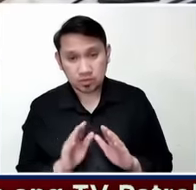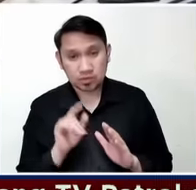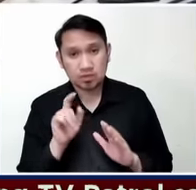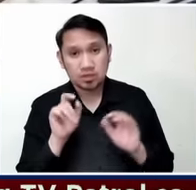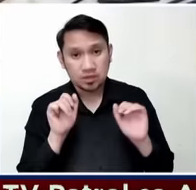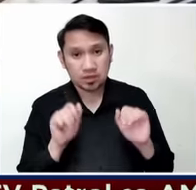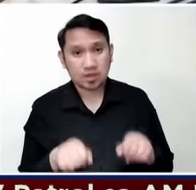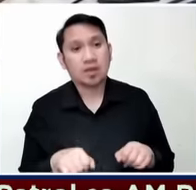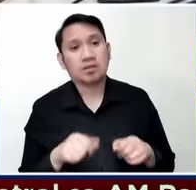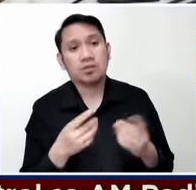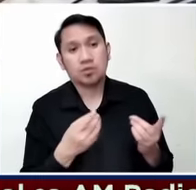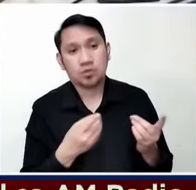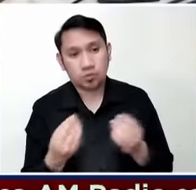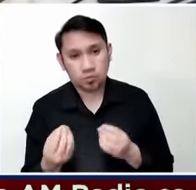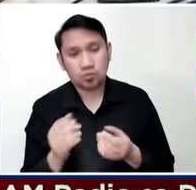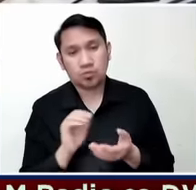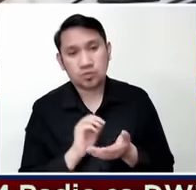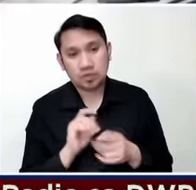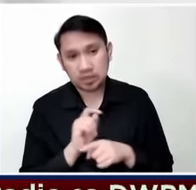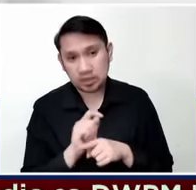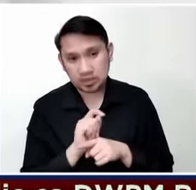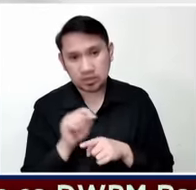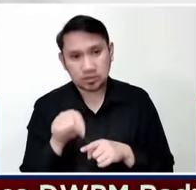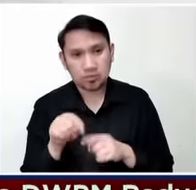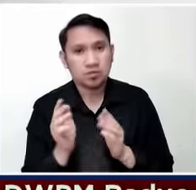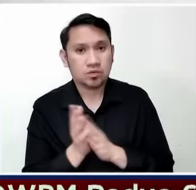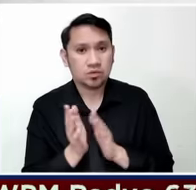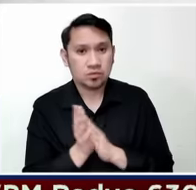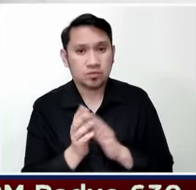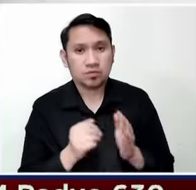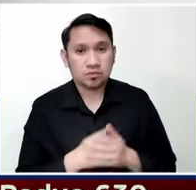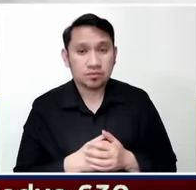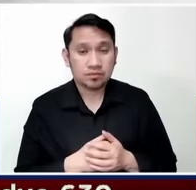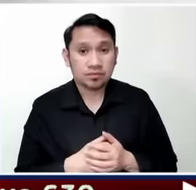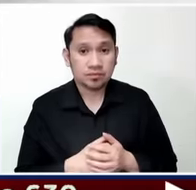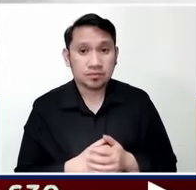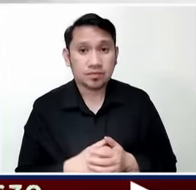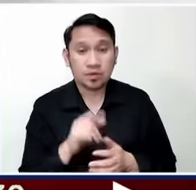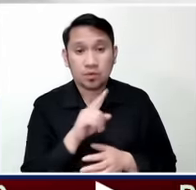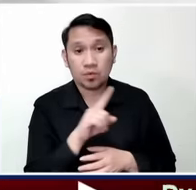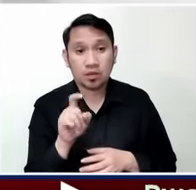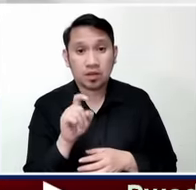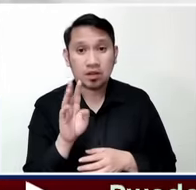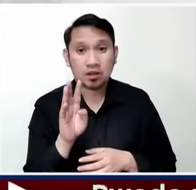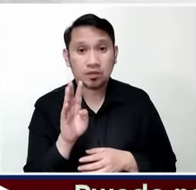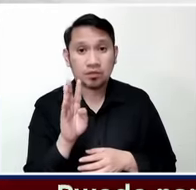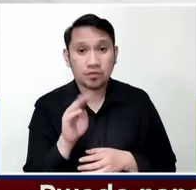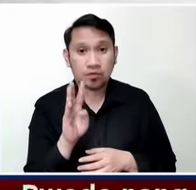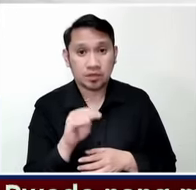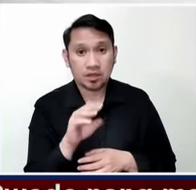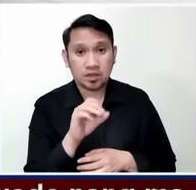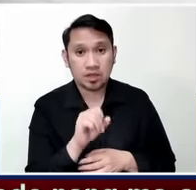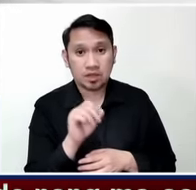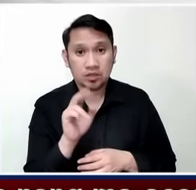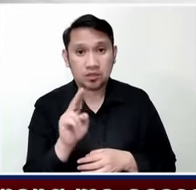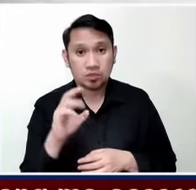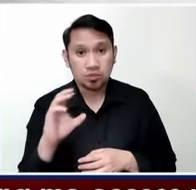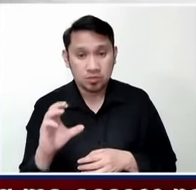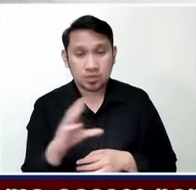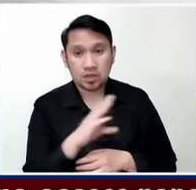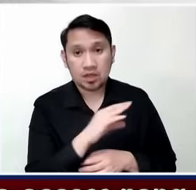practice in these schools. Sa kabuuan, nasa 114 ang SUC sa bansa